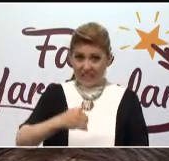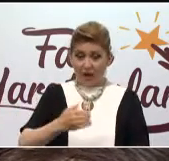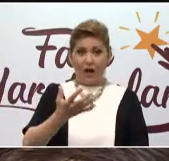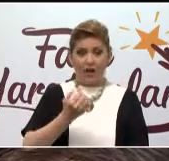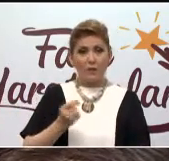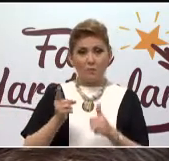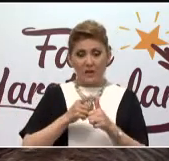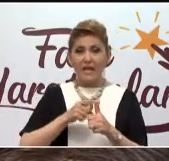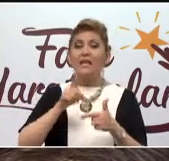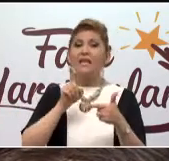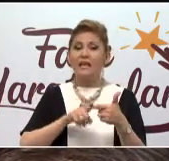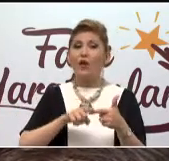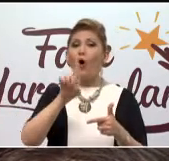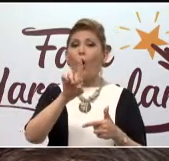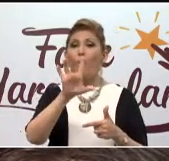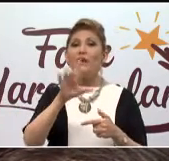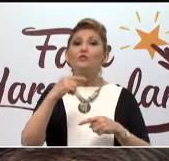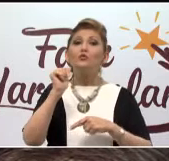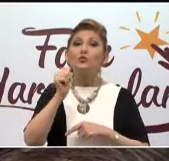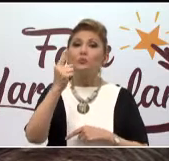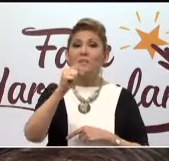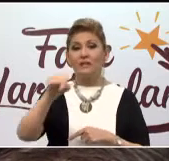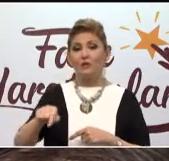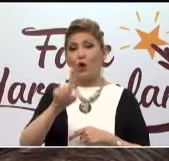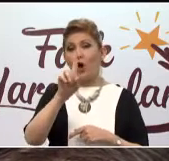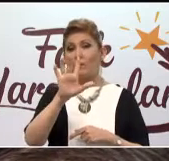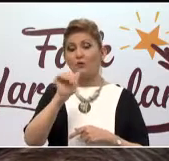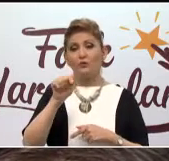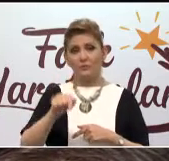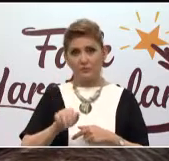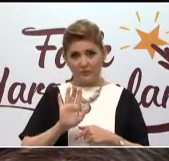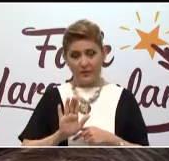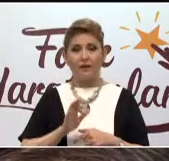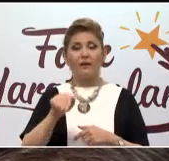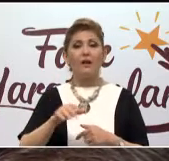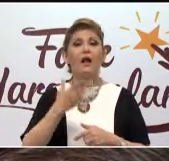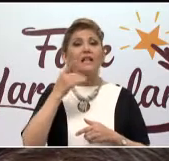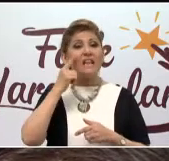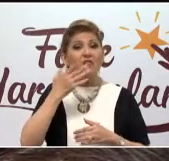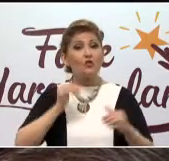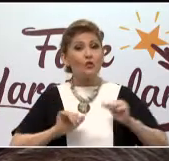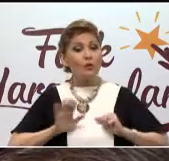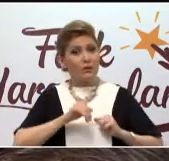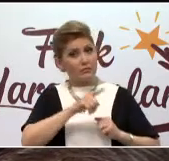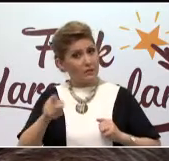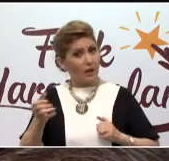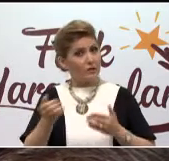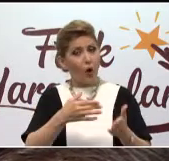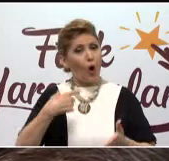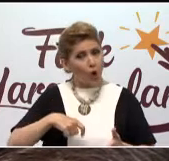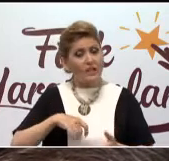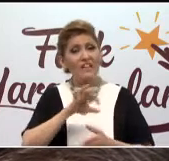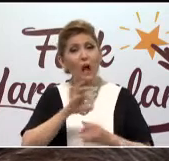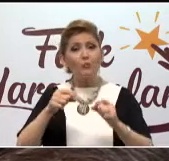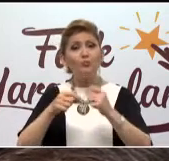Bu birincisi. İkincisi de 15 günde bir alabiliyorlar ve günde evet. bir kez alabiliyorlar. Devlet Üniversitesi'nde okuyan öğrenciler şu anda faydalanıyor. Özelde okuyorsa da tam